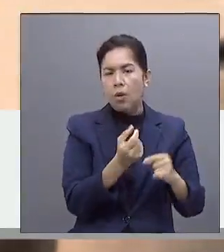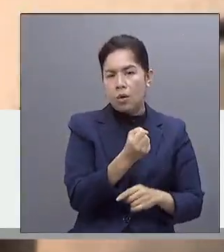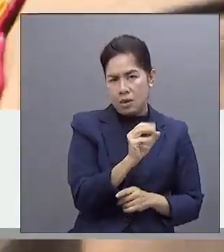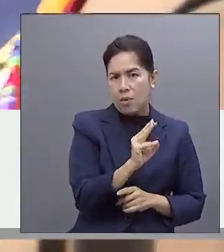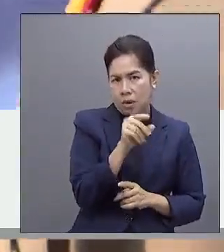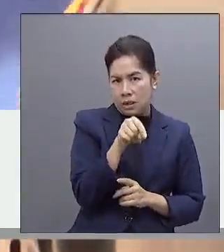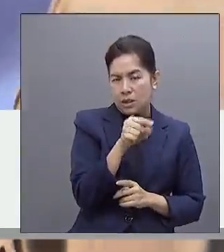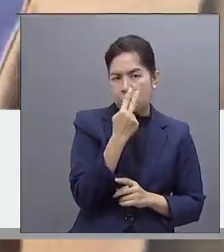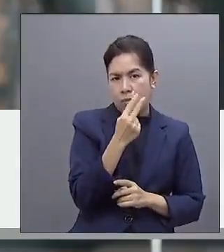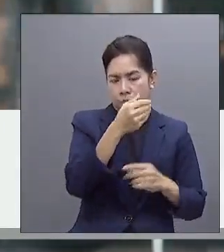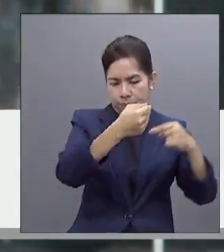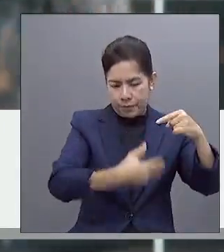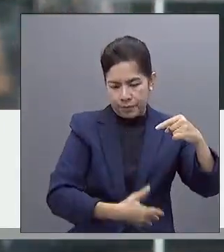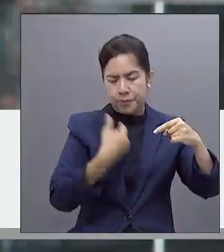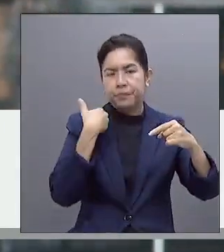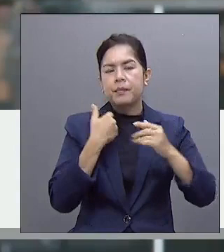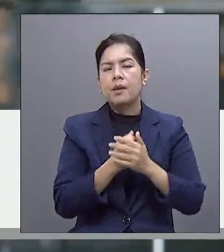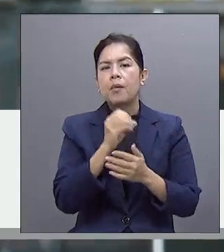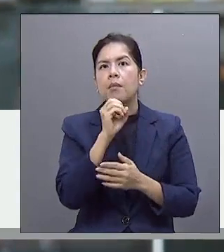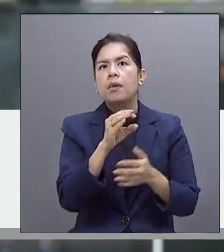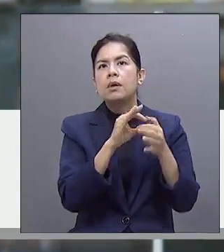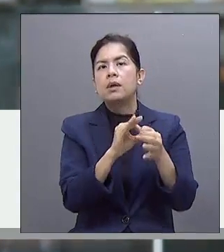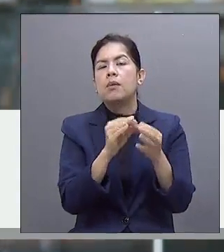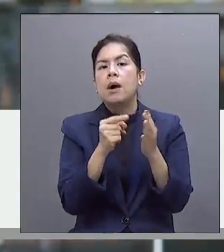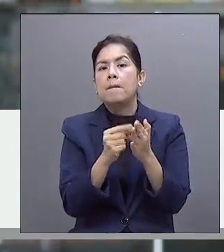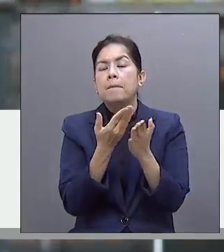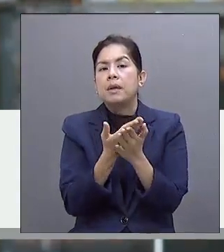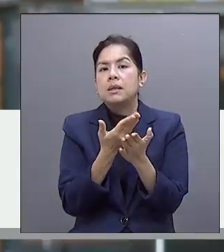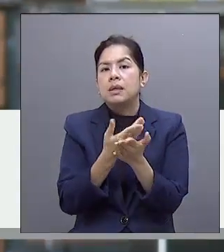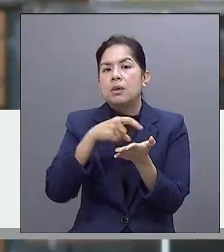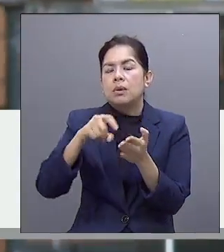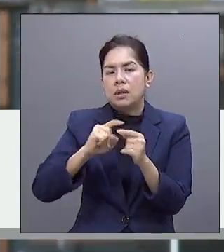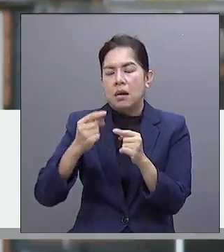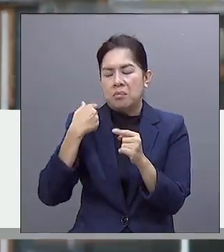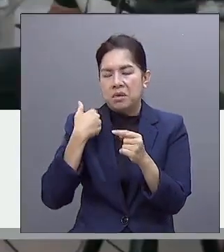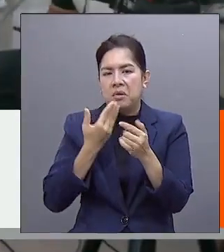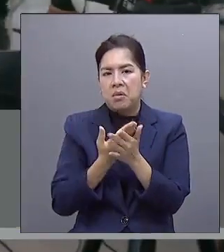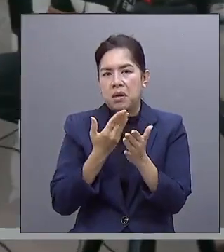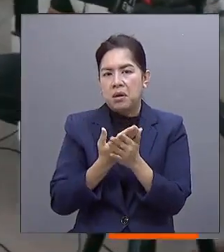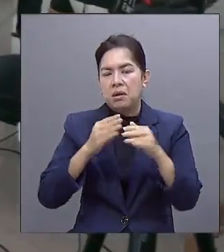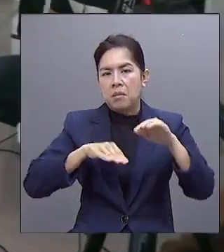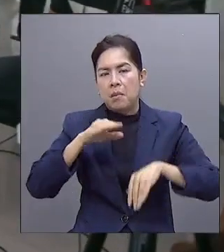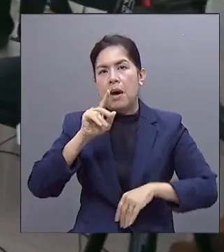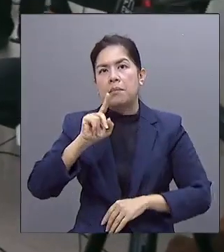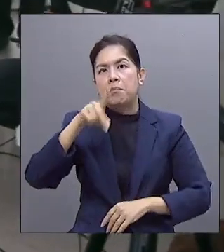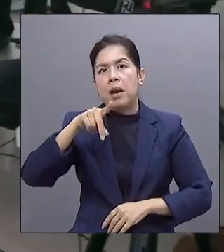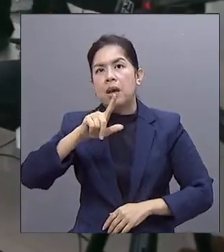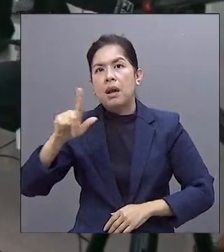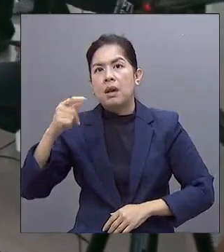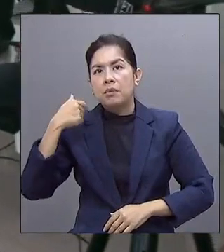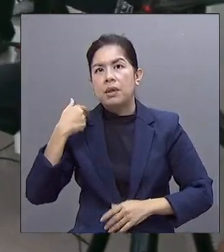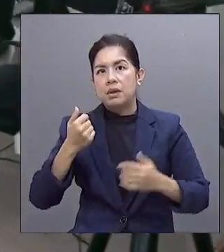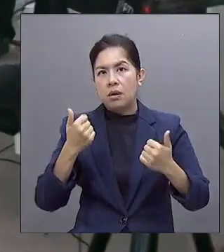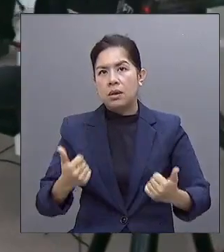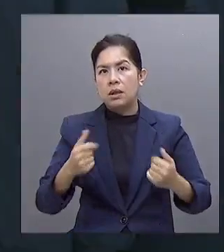นะคะโดยบอกว่าเส้นทางทางการเงินไม่ต่ำกว่าพันล้านนะคะนำเอาหลักฐานไปแจ้งความเอาไว้